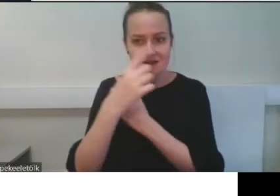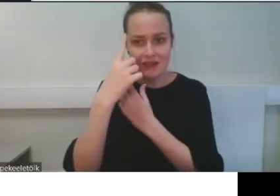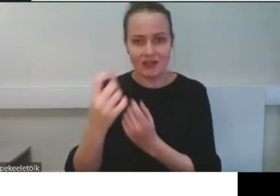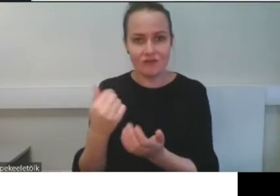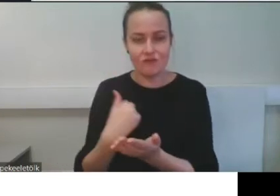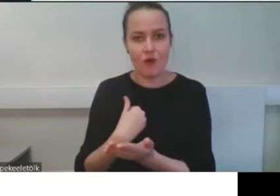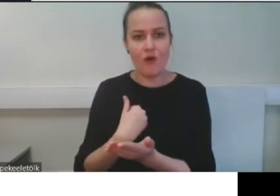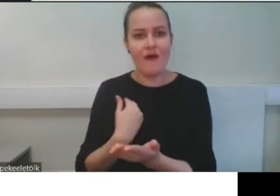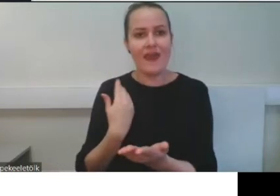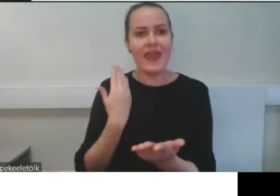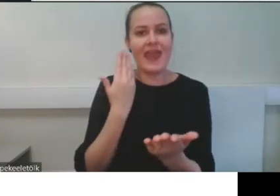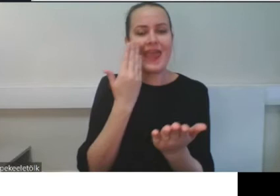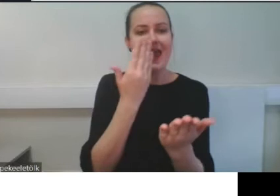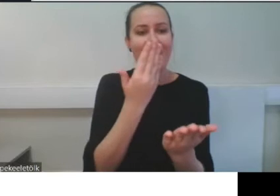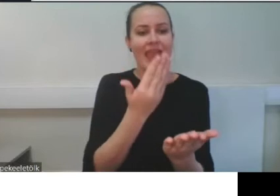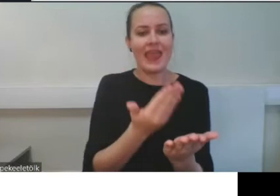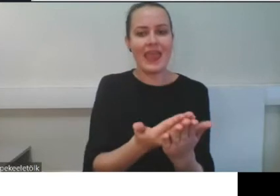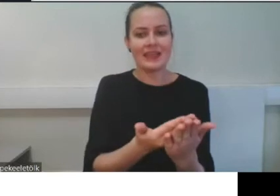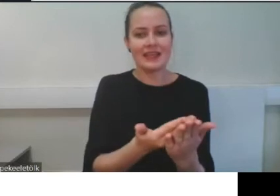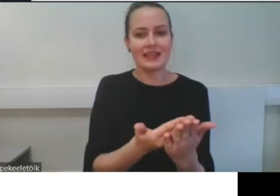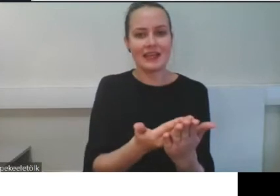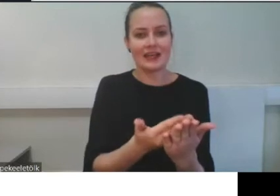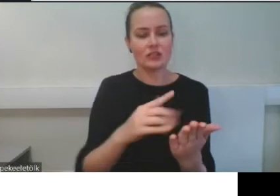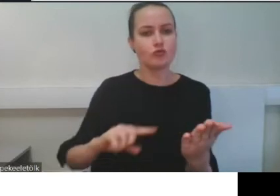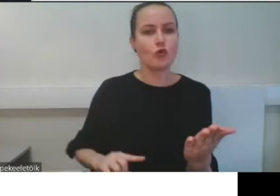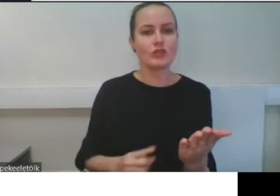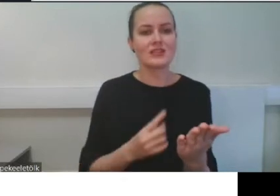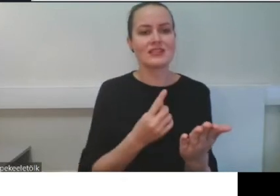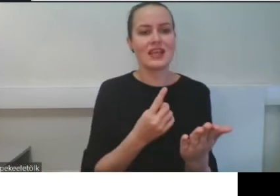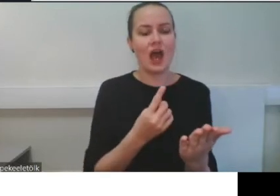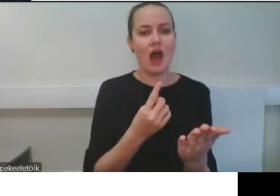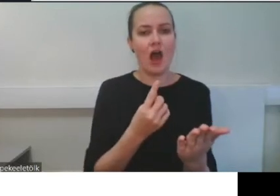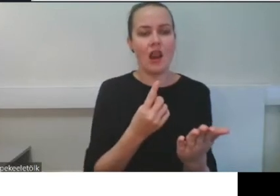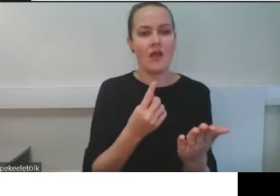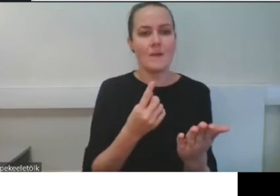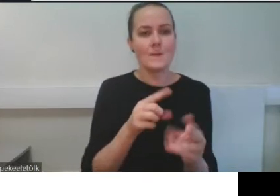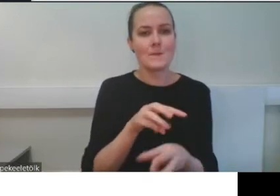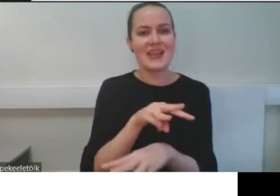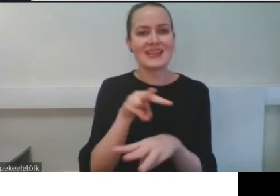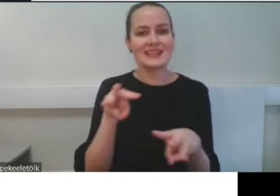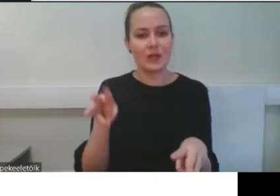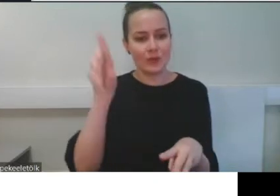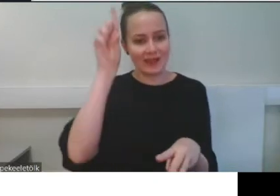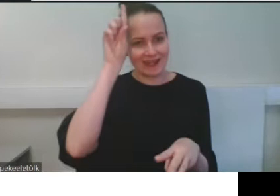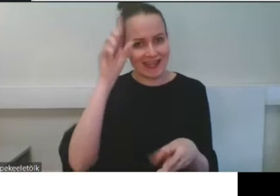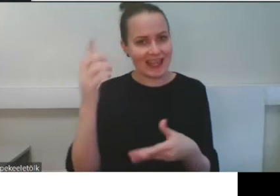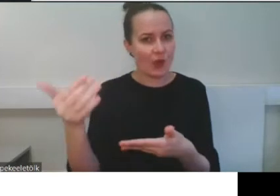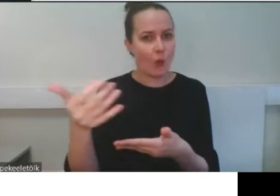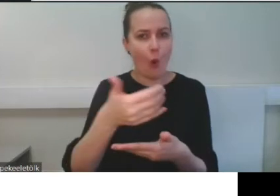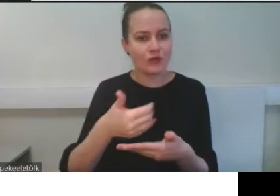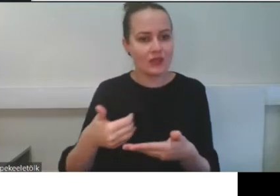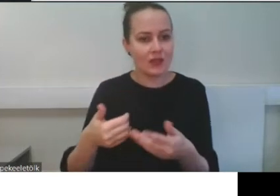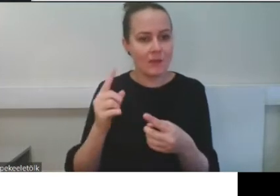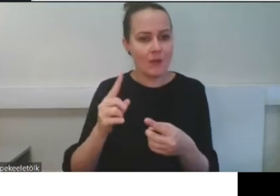mõte lisada , ei ole lihtsalt jõudnud arendustega niivõrd järgi . aga igal juhul täna on meil siis